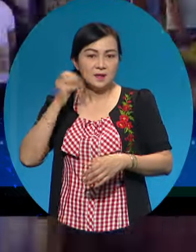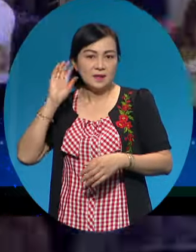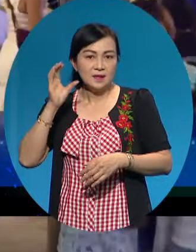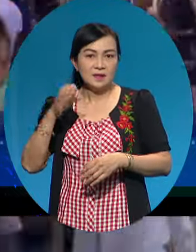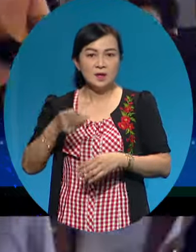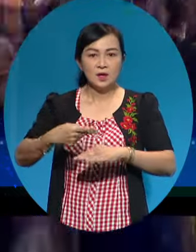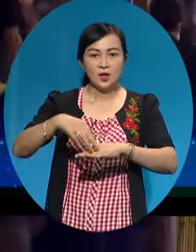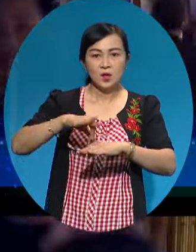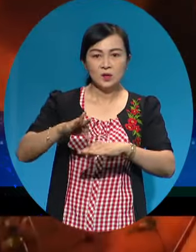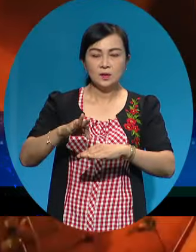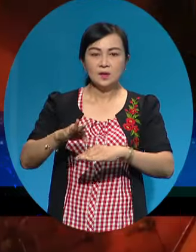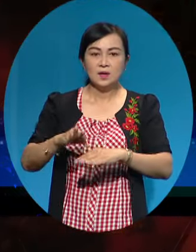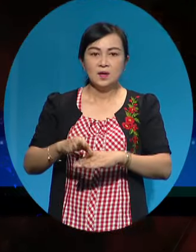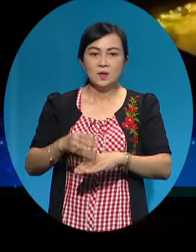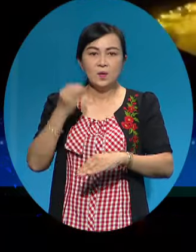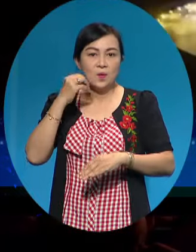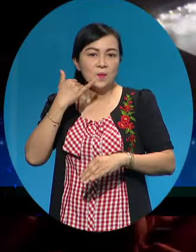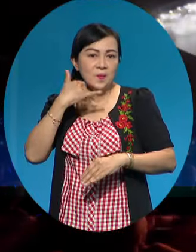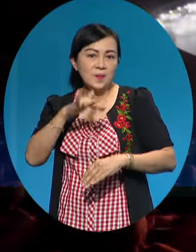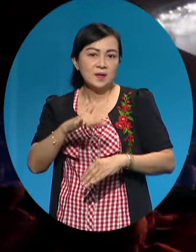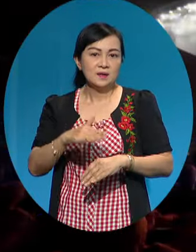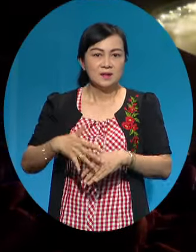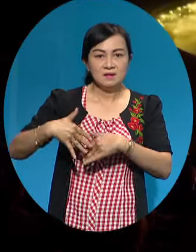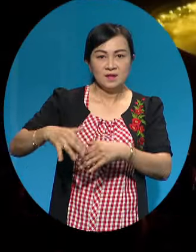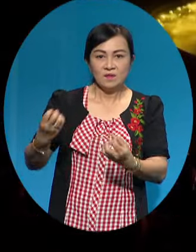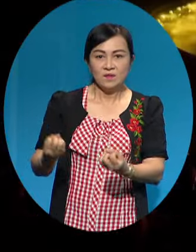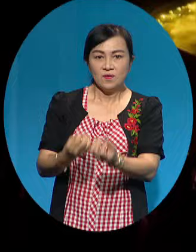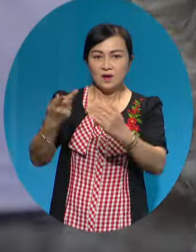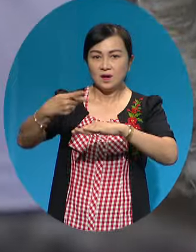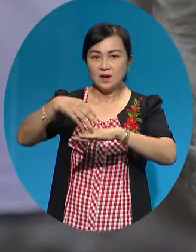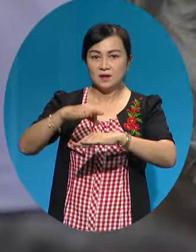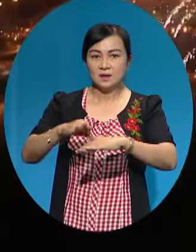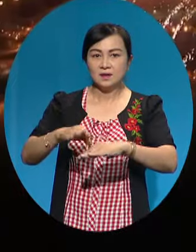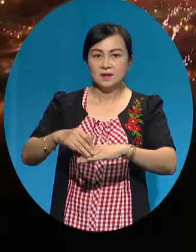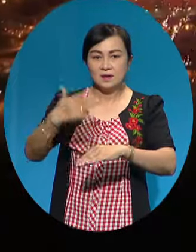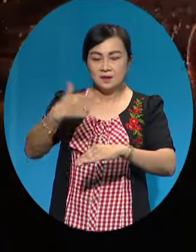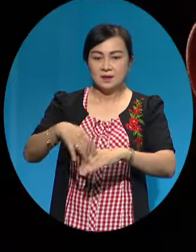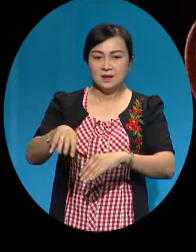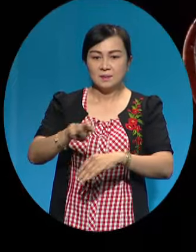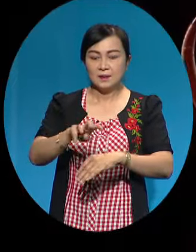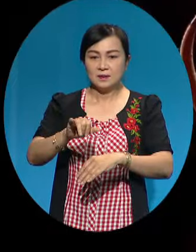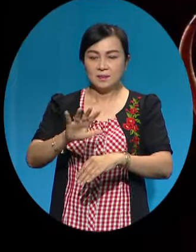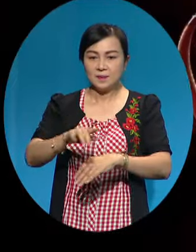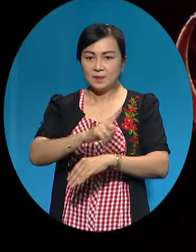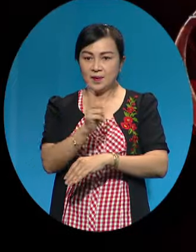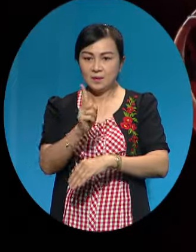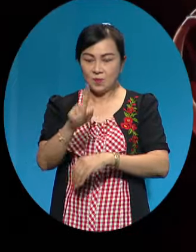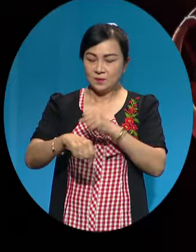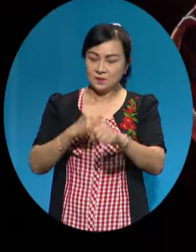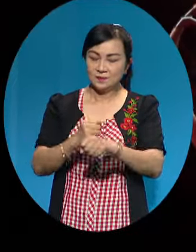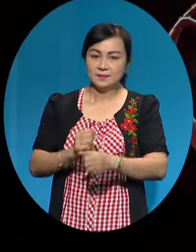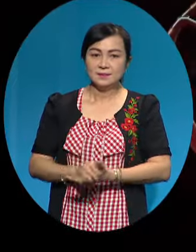với show nghệ thuật đa phương tiện, nụ hôn của biển cả, với phần trình diễn pháo hoa nghệ thuật sau show diễn ra 365 ngày trong năm.